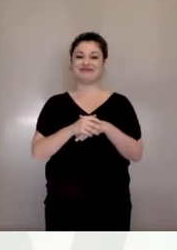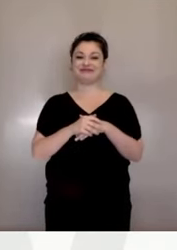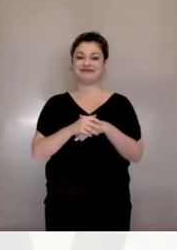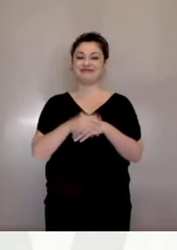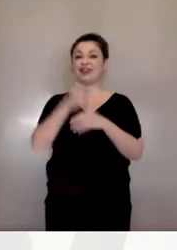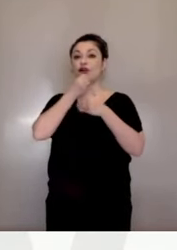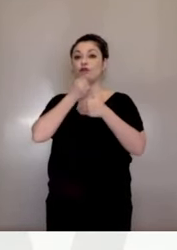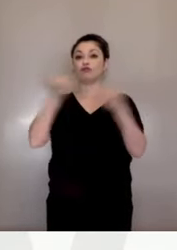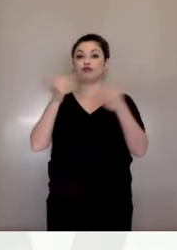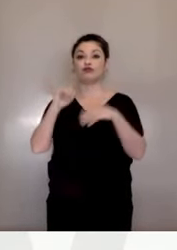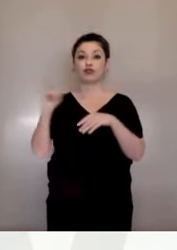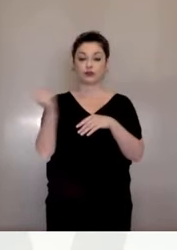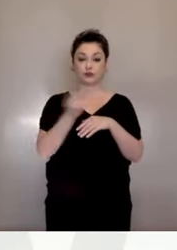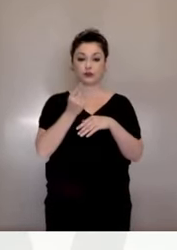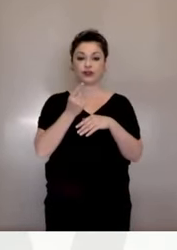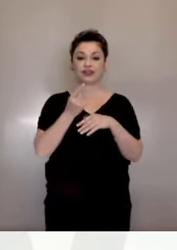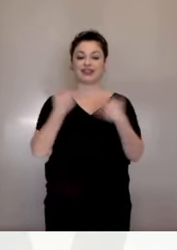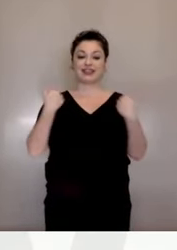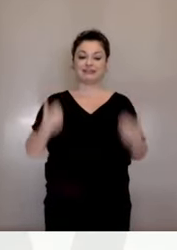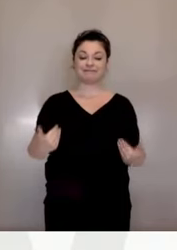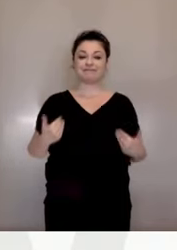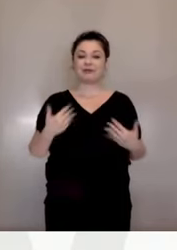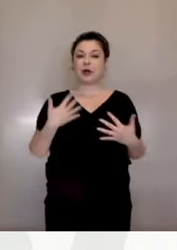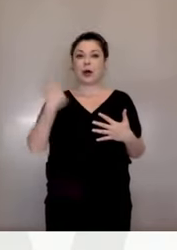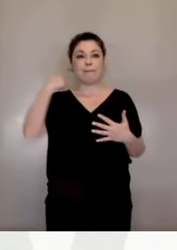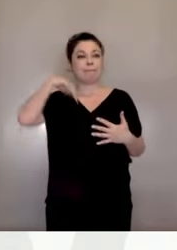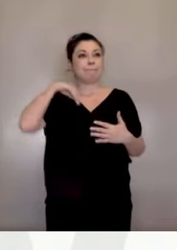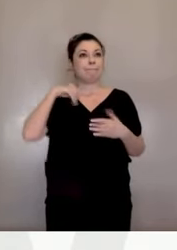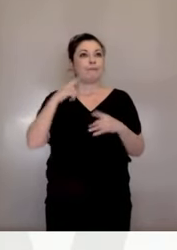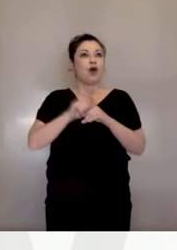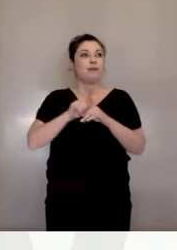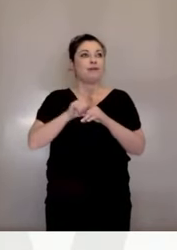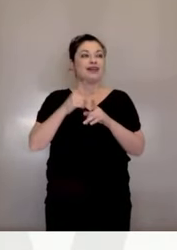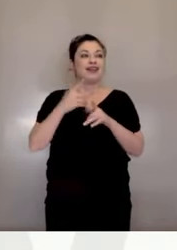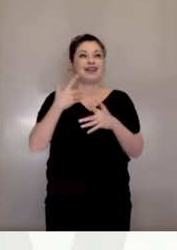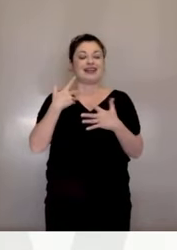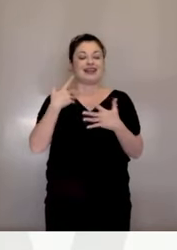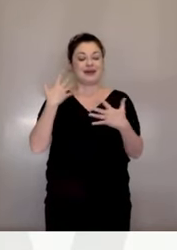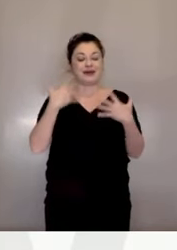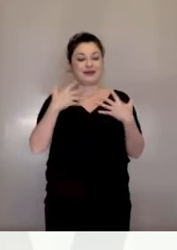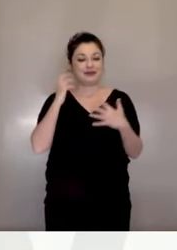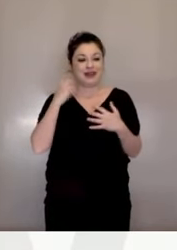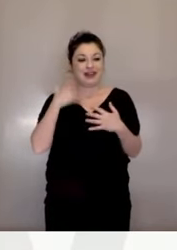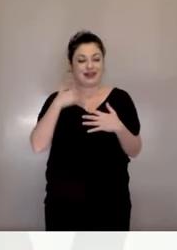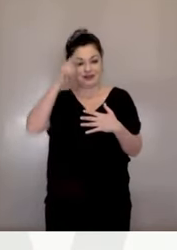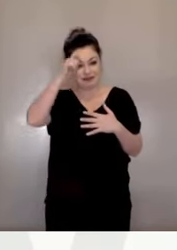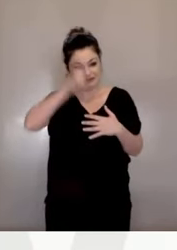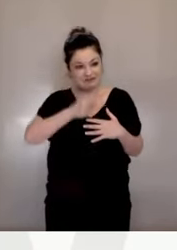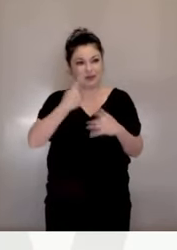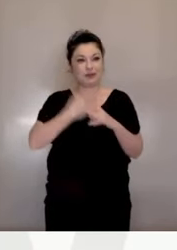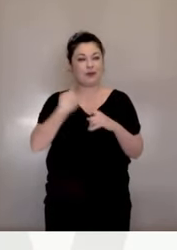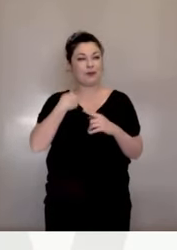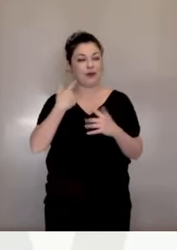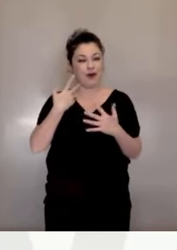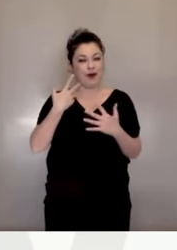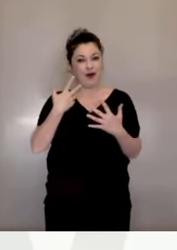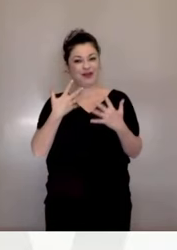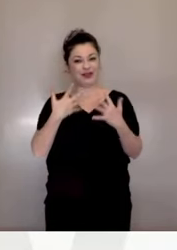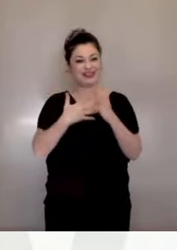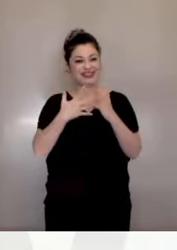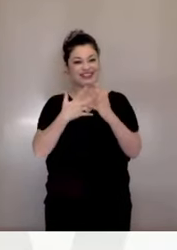tutti, io sono onorata ma devo dire anche intimidita per la possibilità che mi è stata